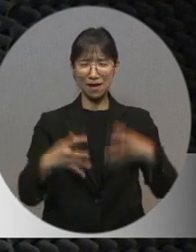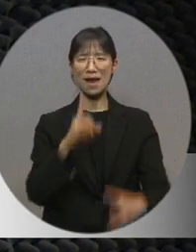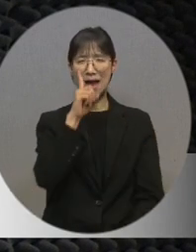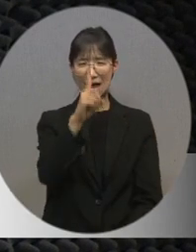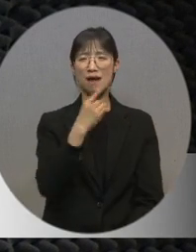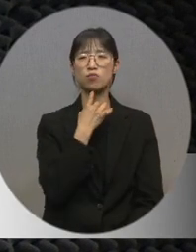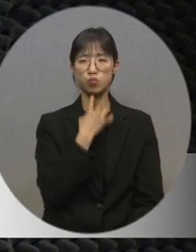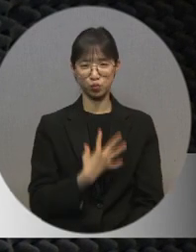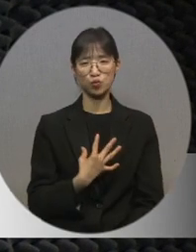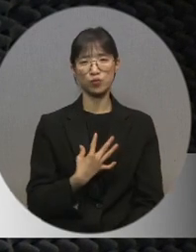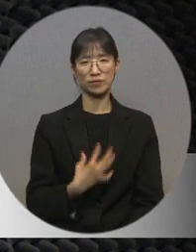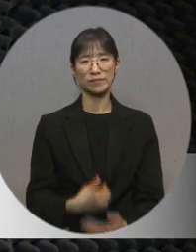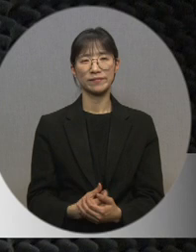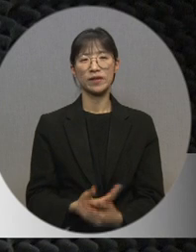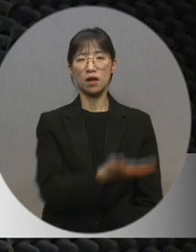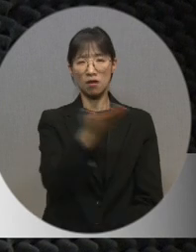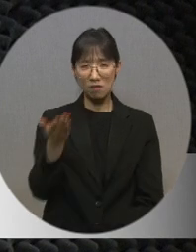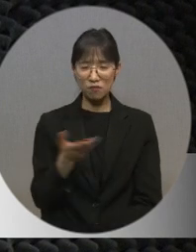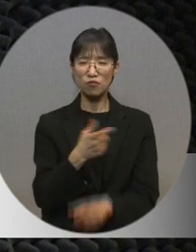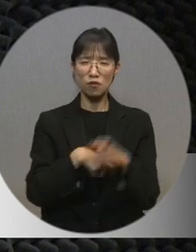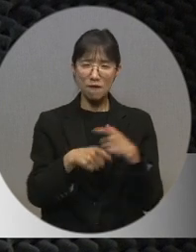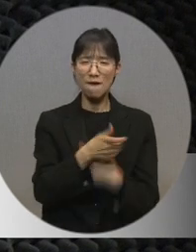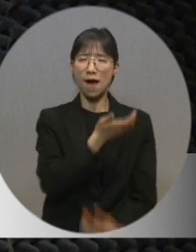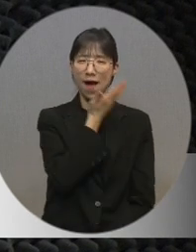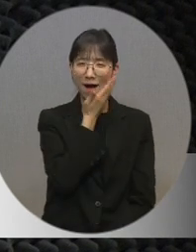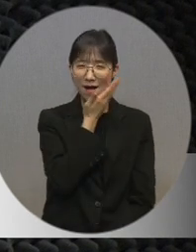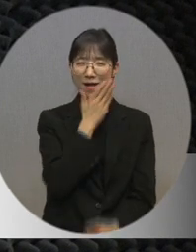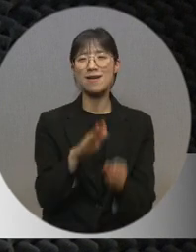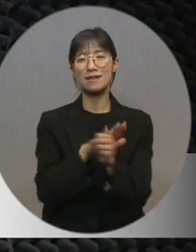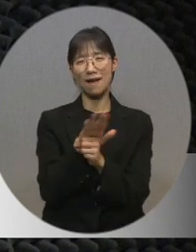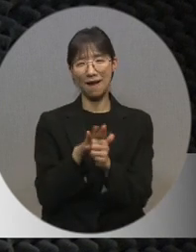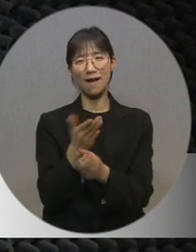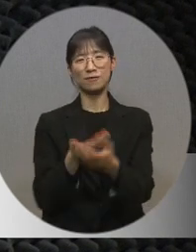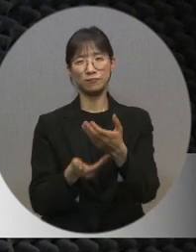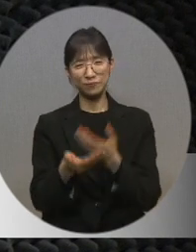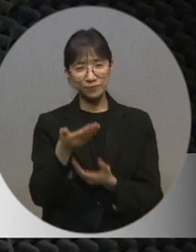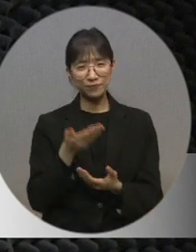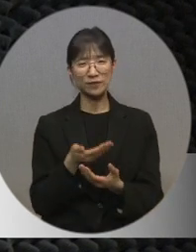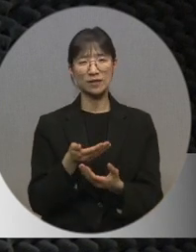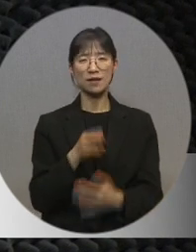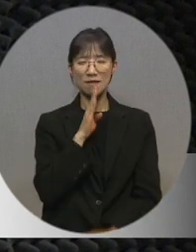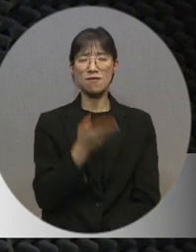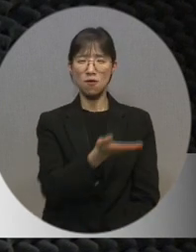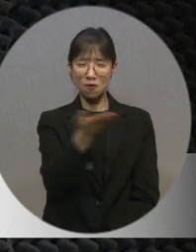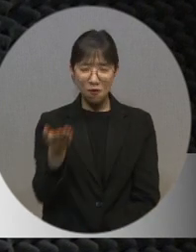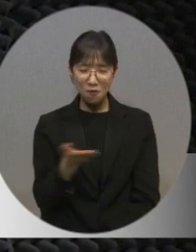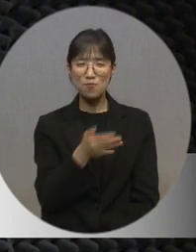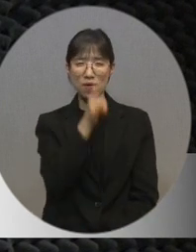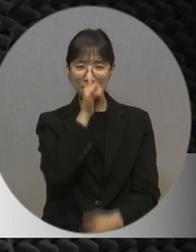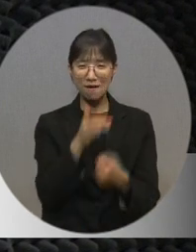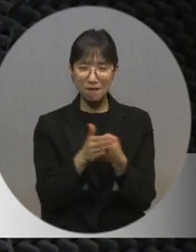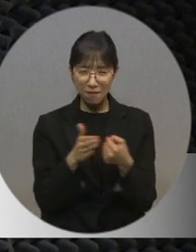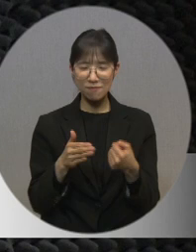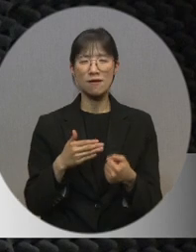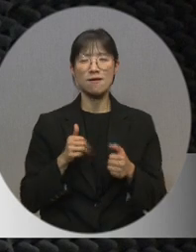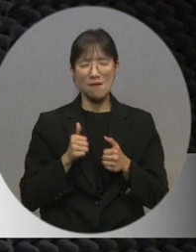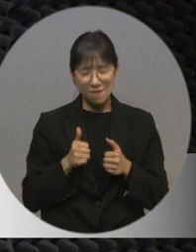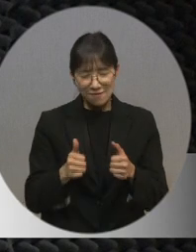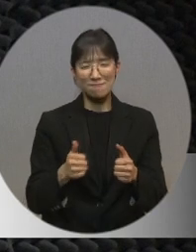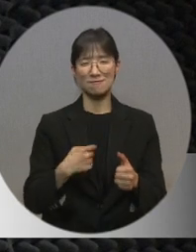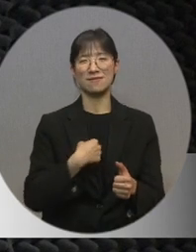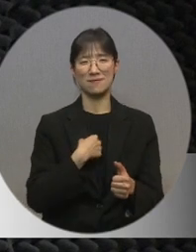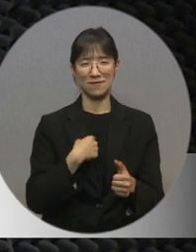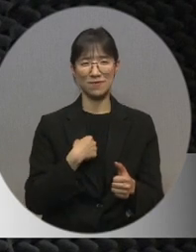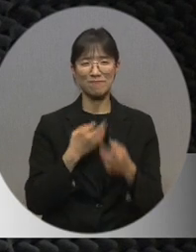없는 복지TV입니다. 그럼 여러분들이 더 아껴주시고 사랑해주시고 정말 여러분들이 계시기 때문에 열심히 저도